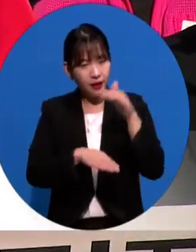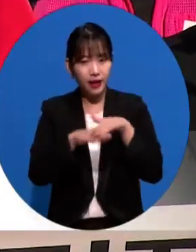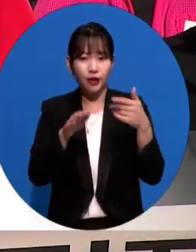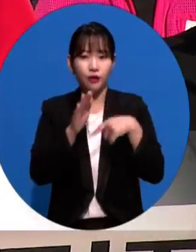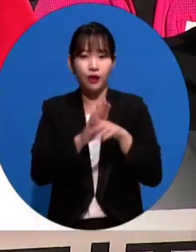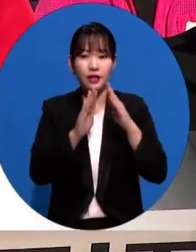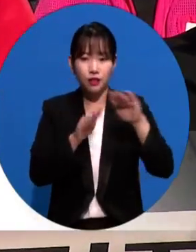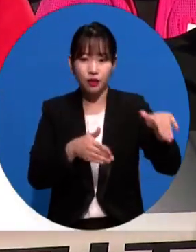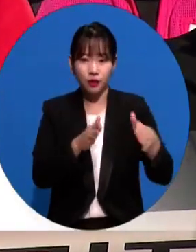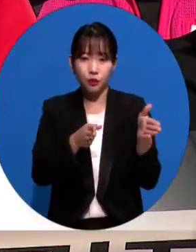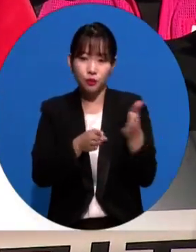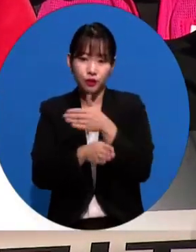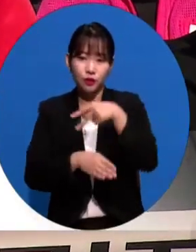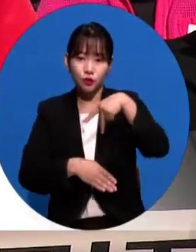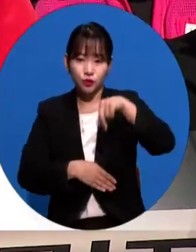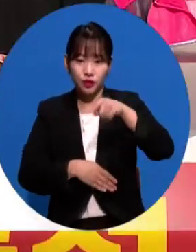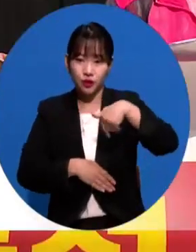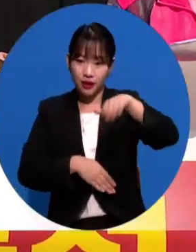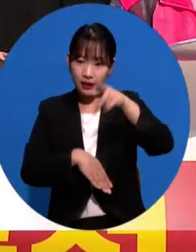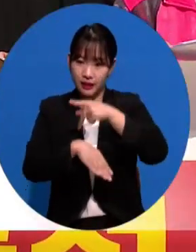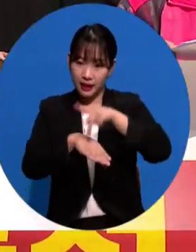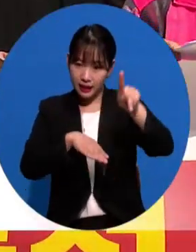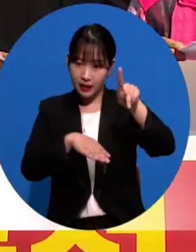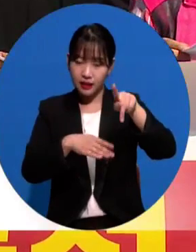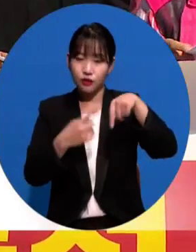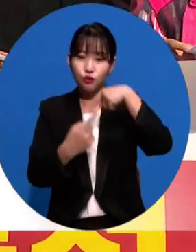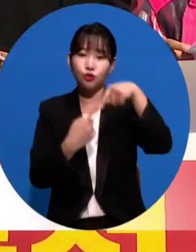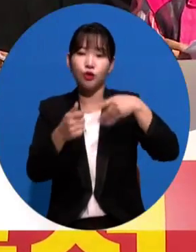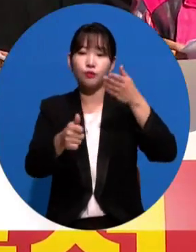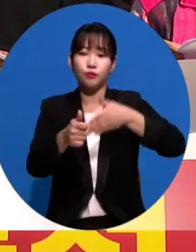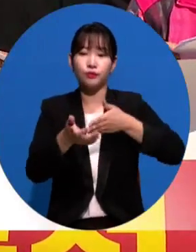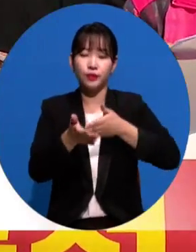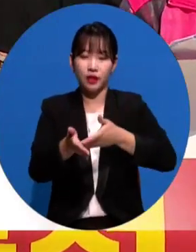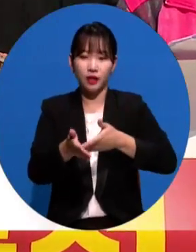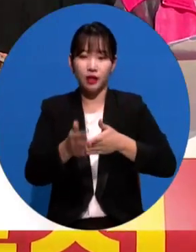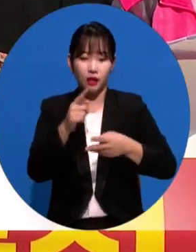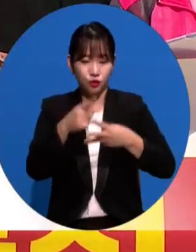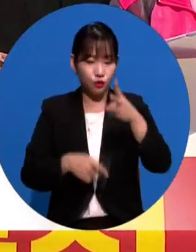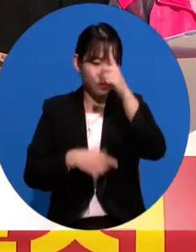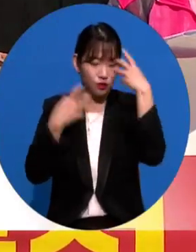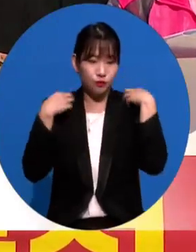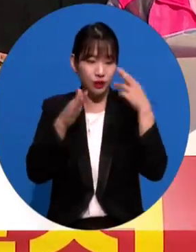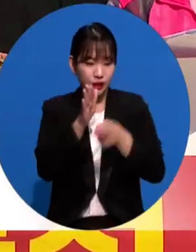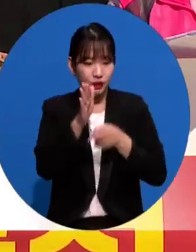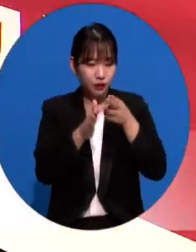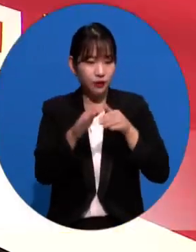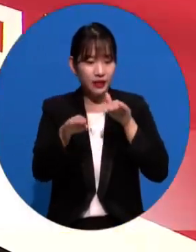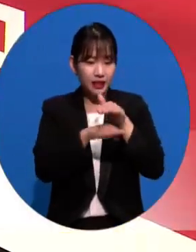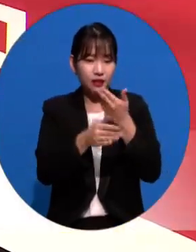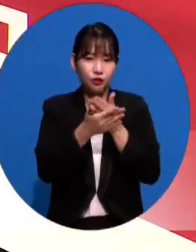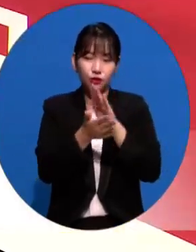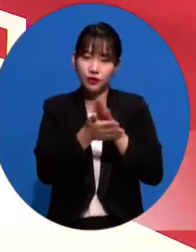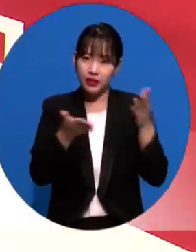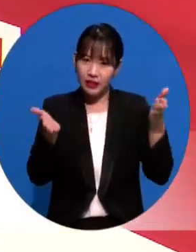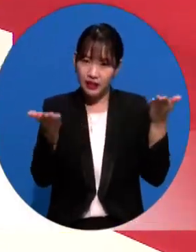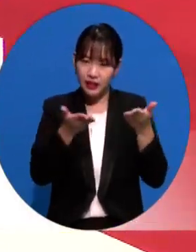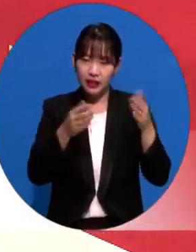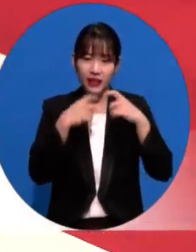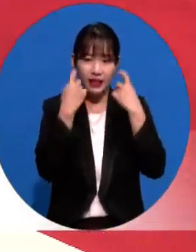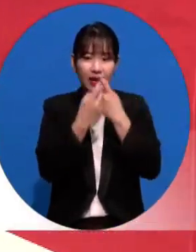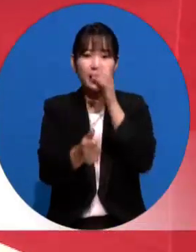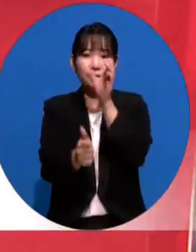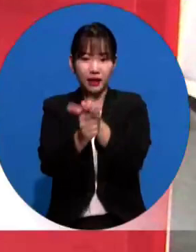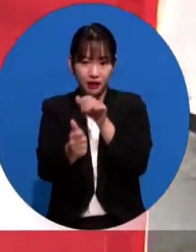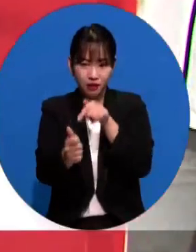전라선 수서행 KTX를 운행할 것을 촉구했습니다. 윤석열 정부가 철도의 차량 정비 업무 등을 민간에